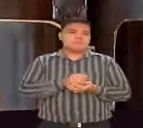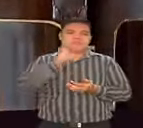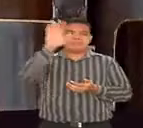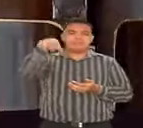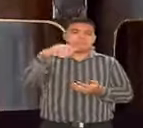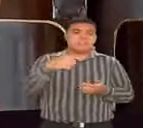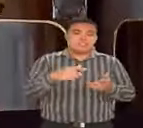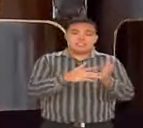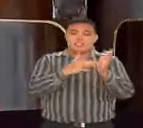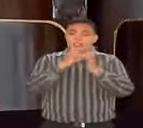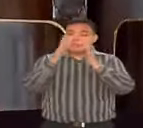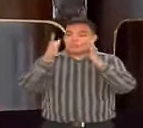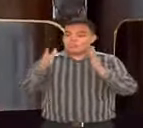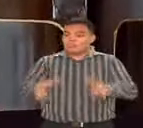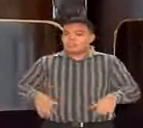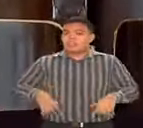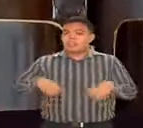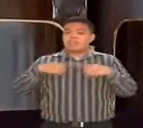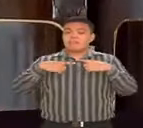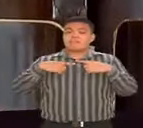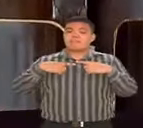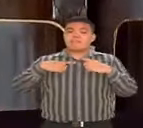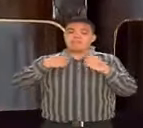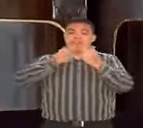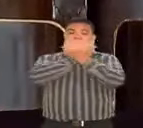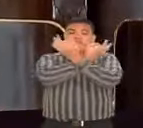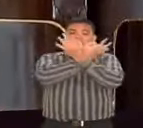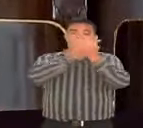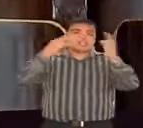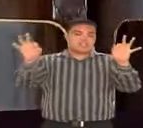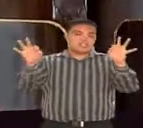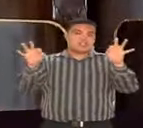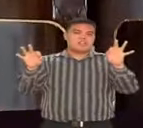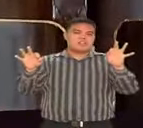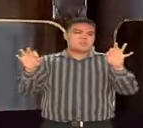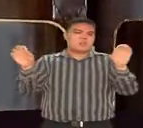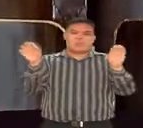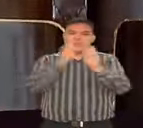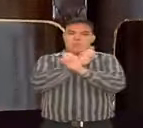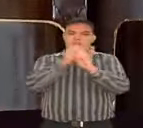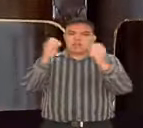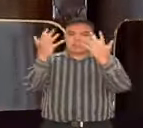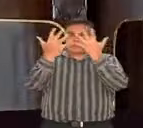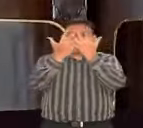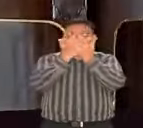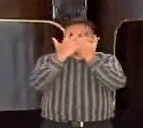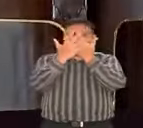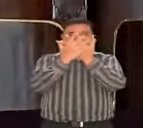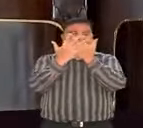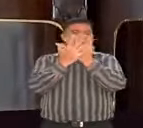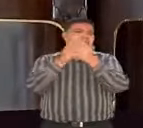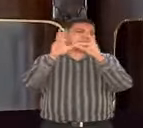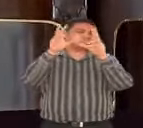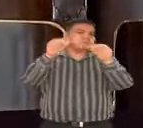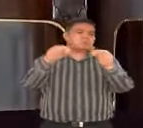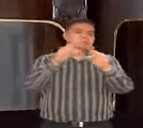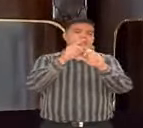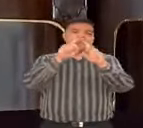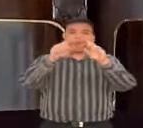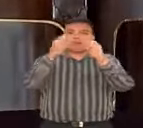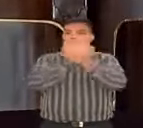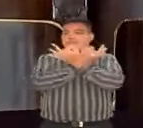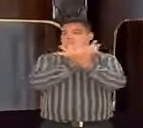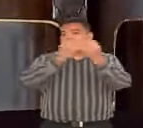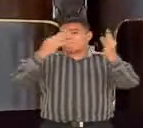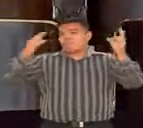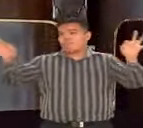By the way, the Christian life is a life of freedom. Wala ta magapos anang mga ing ana. We